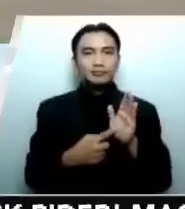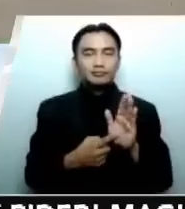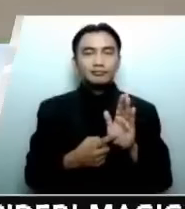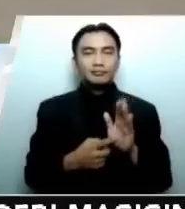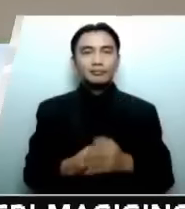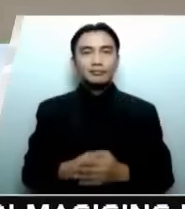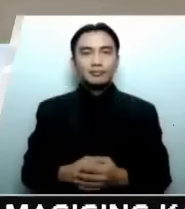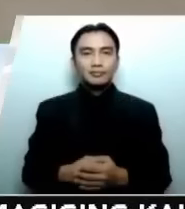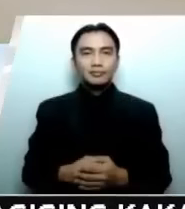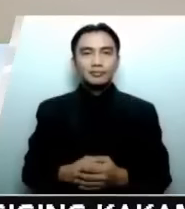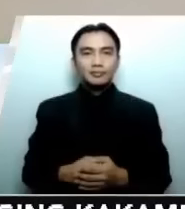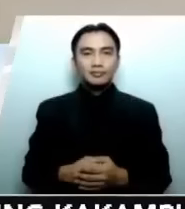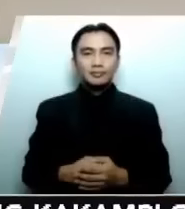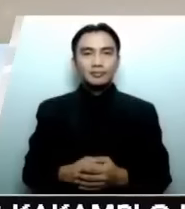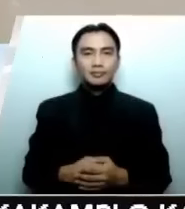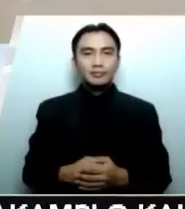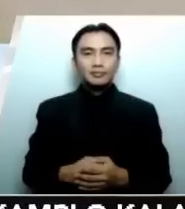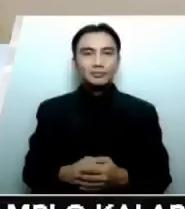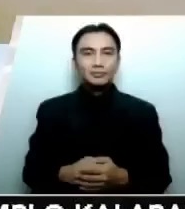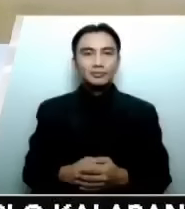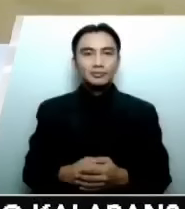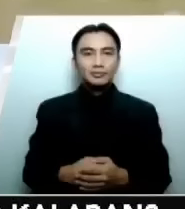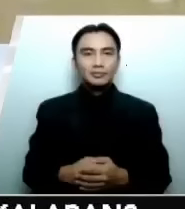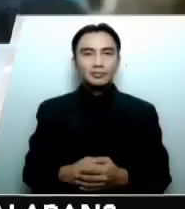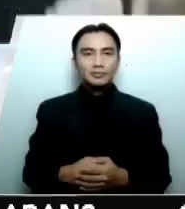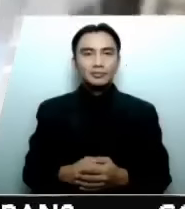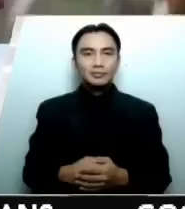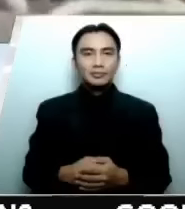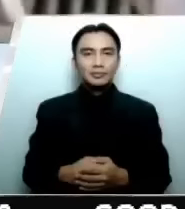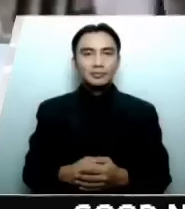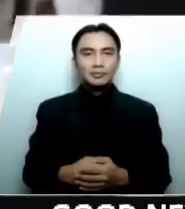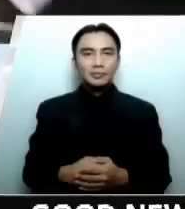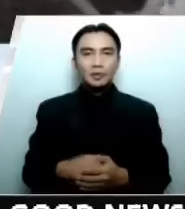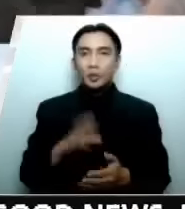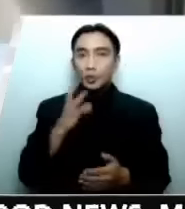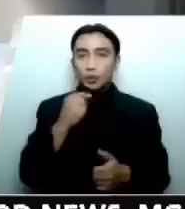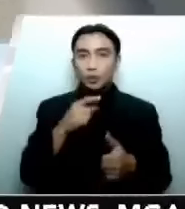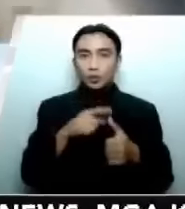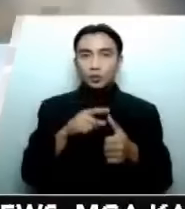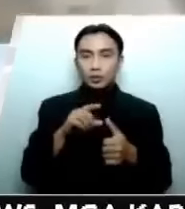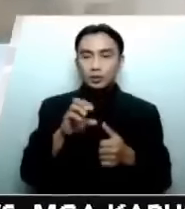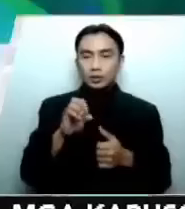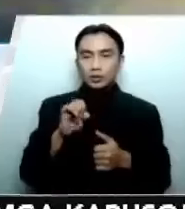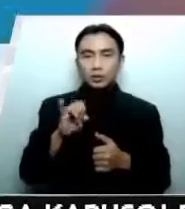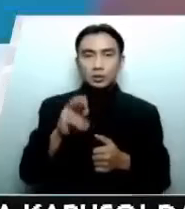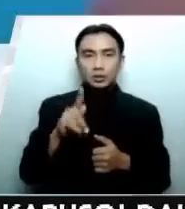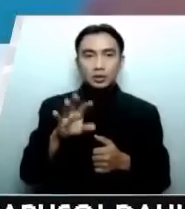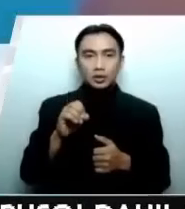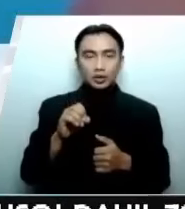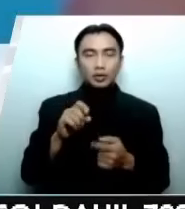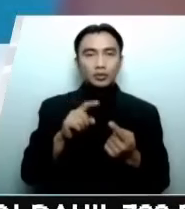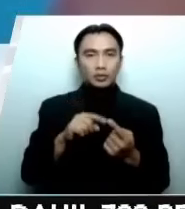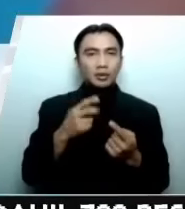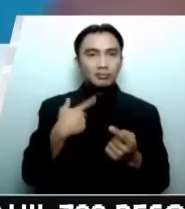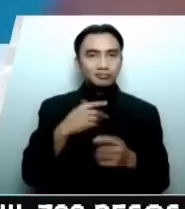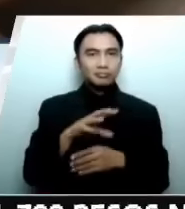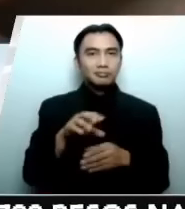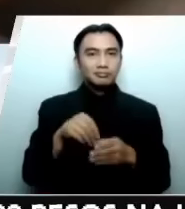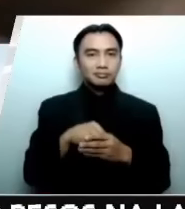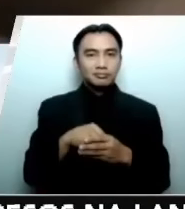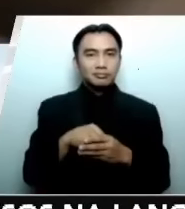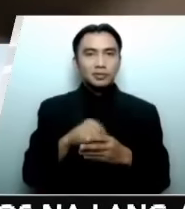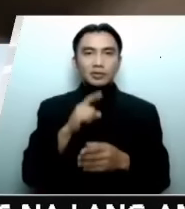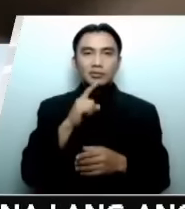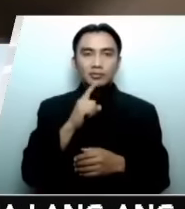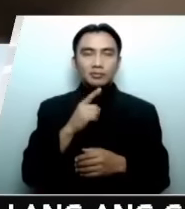Gani kay Emilio yan! Gaya ni Isko Moreno, nagdaganap bilang Tiagong Dulas. Labis daw ang